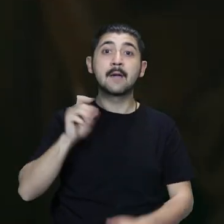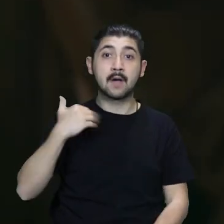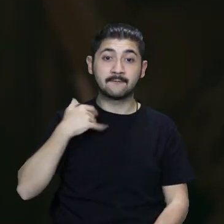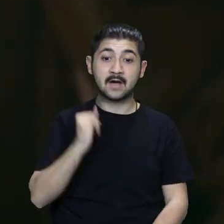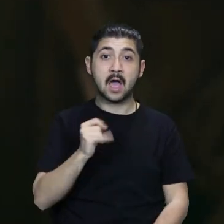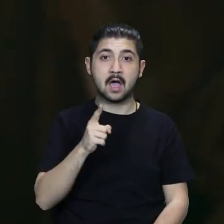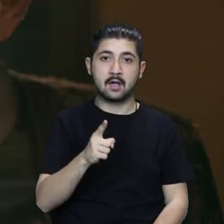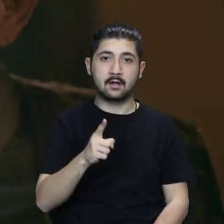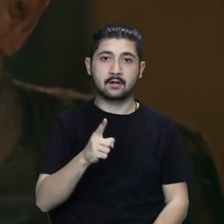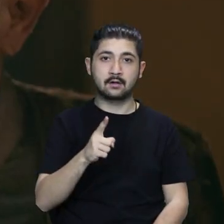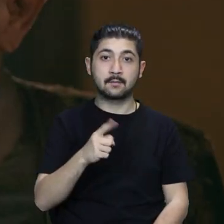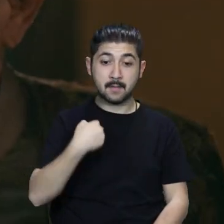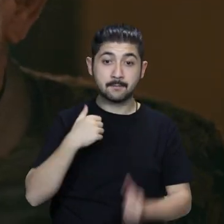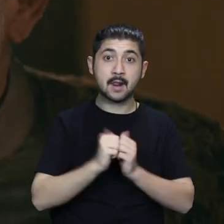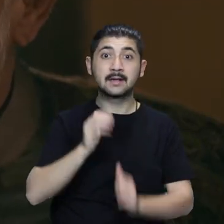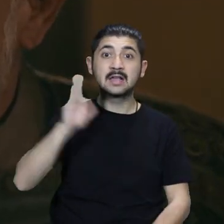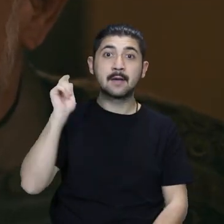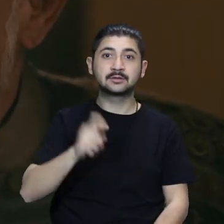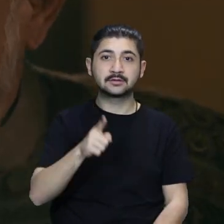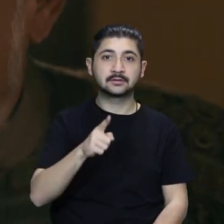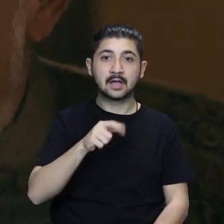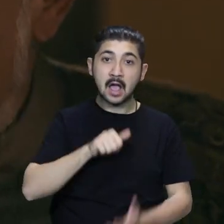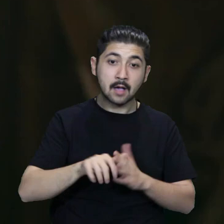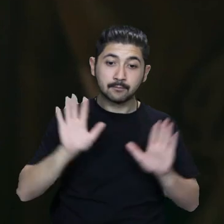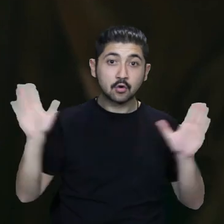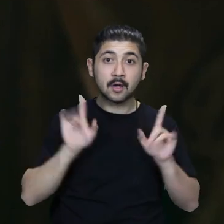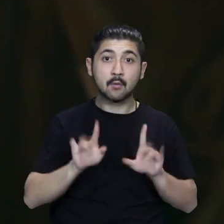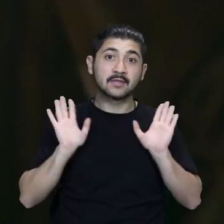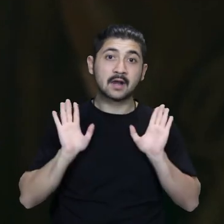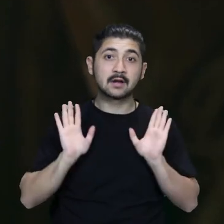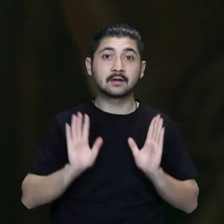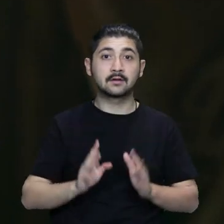zorlama. Benimle geleceksin dedim. Hepsi bu.